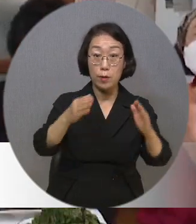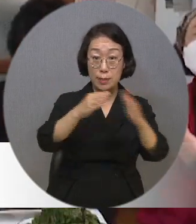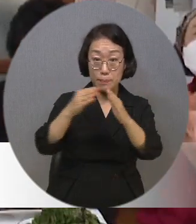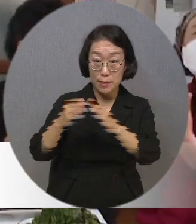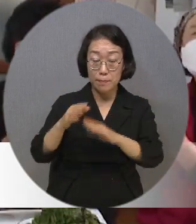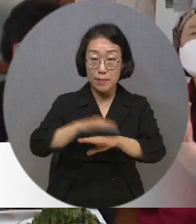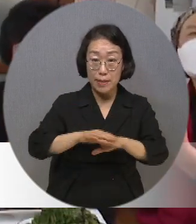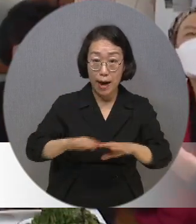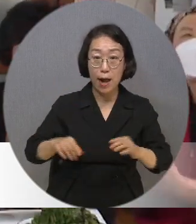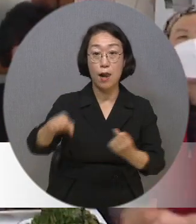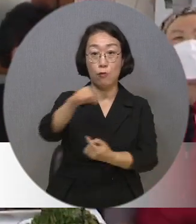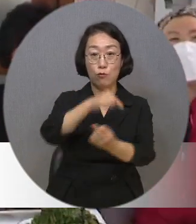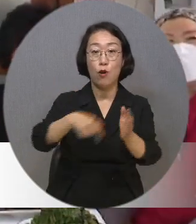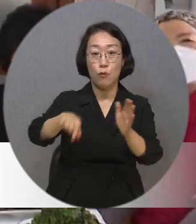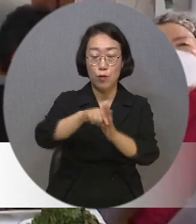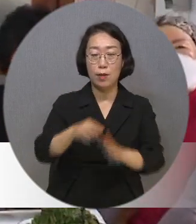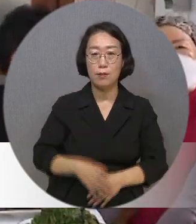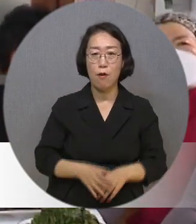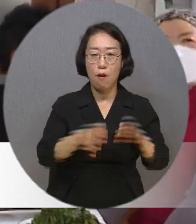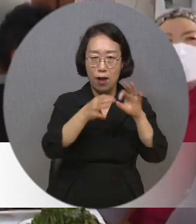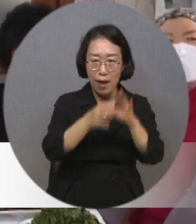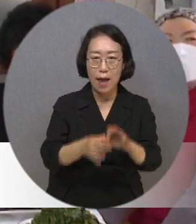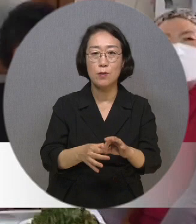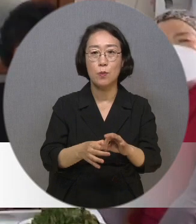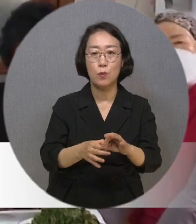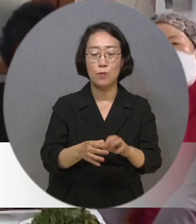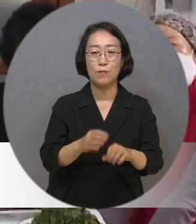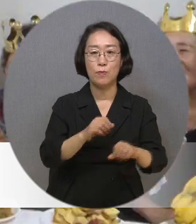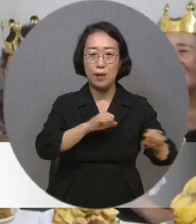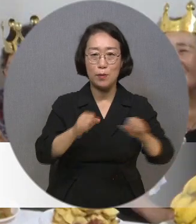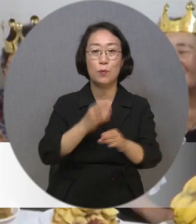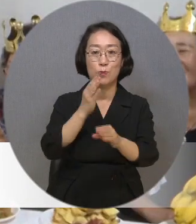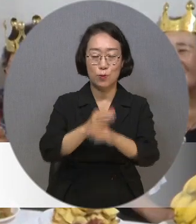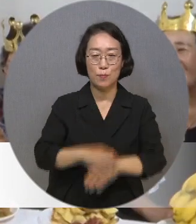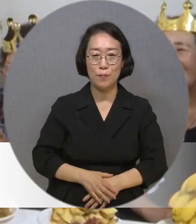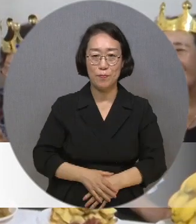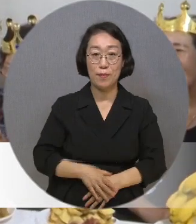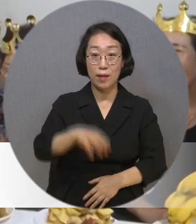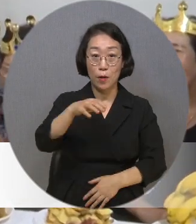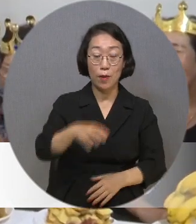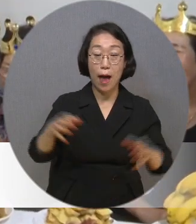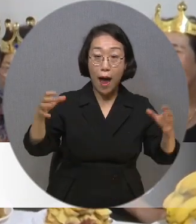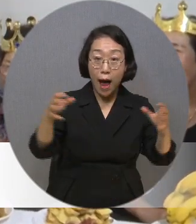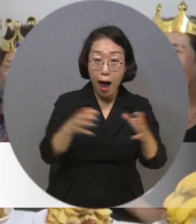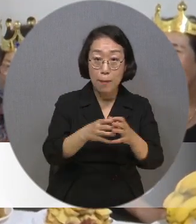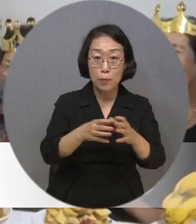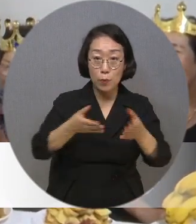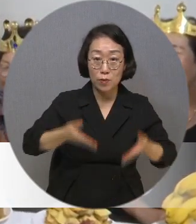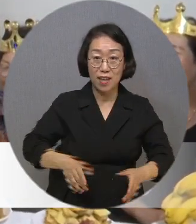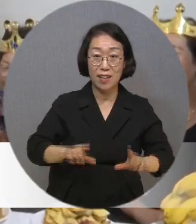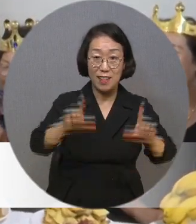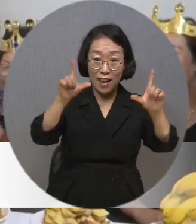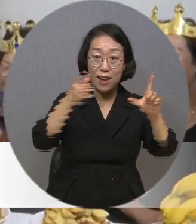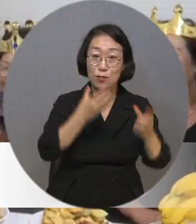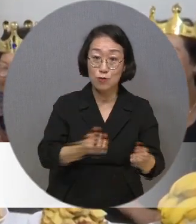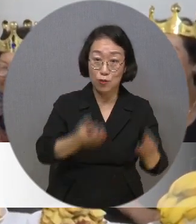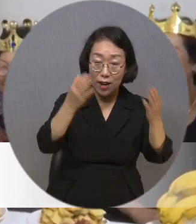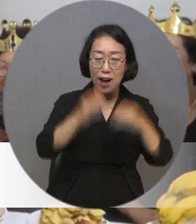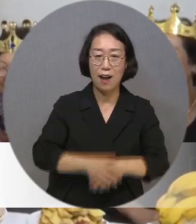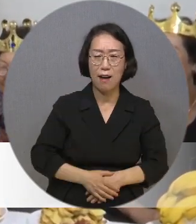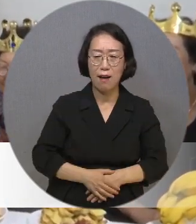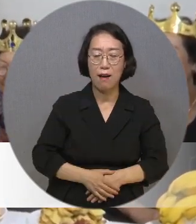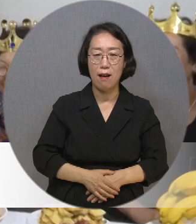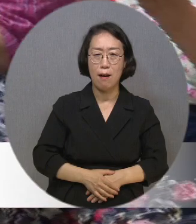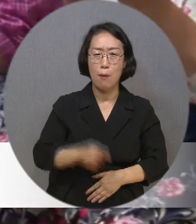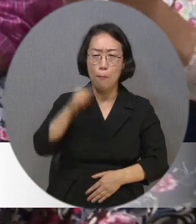지난 2021년부터 꾸준히 이어오고 있습니다. 경로당 합동생신 챙겨드리기란 여수시가 멀리 사는